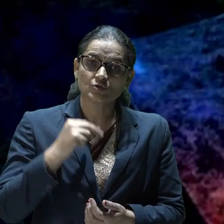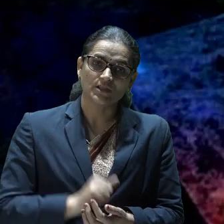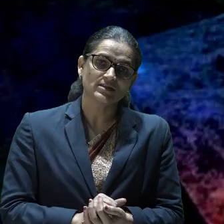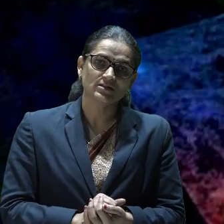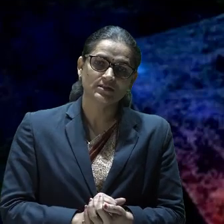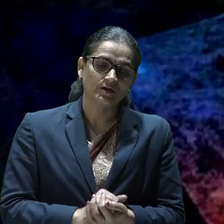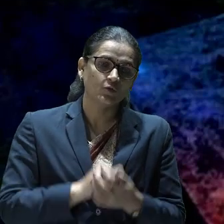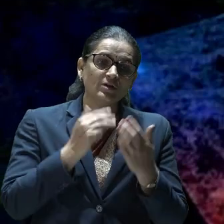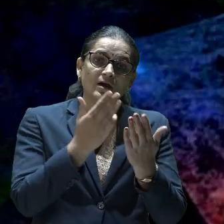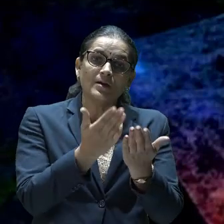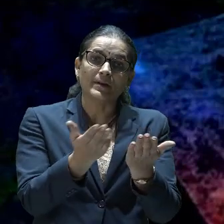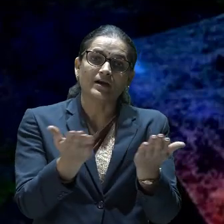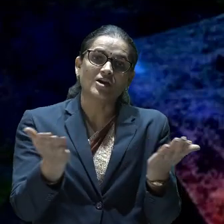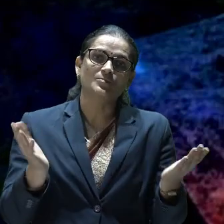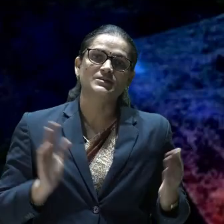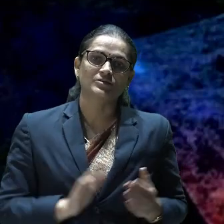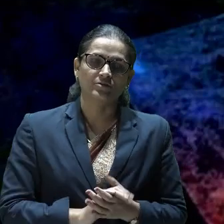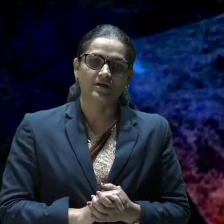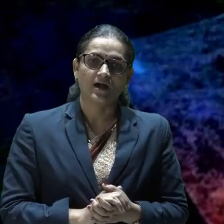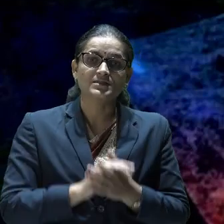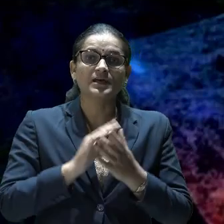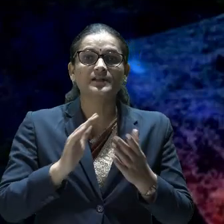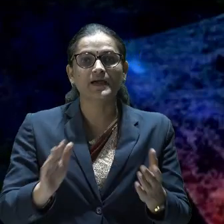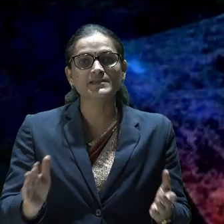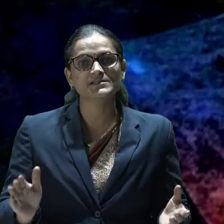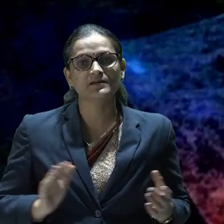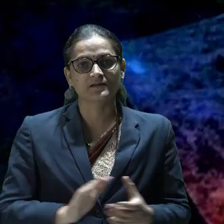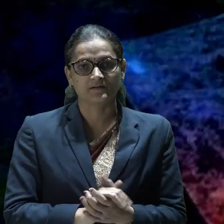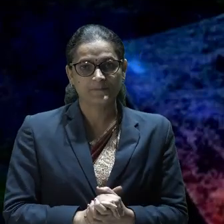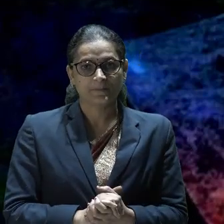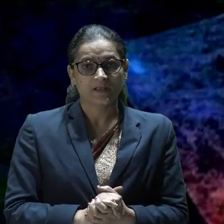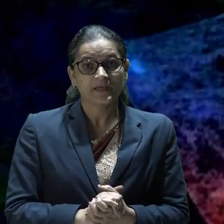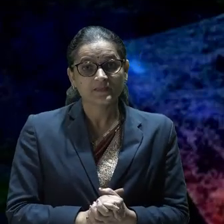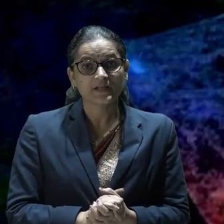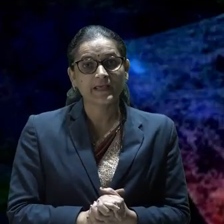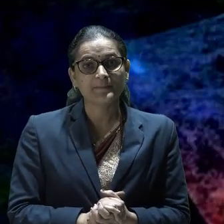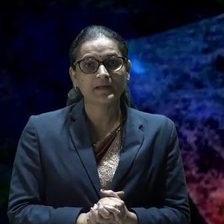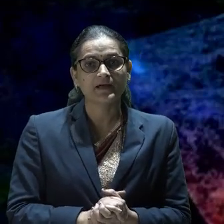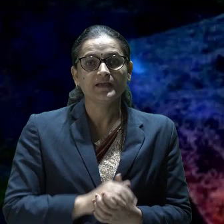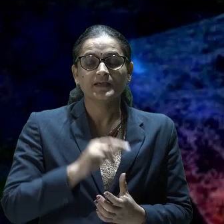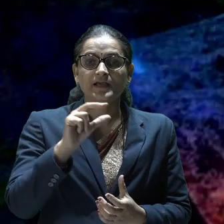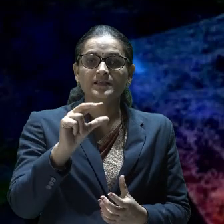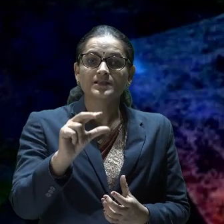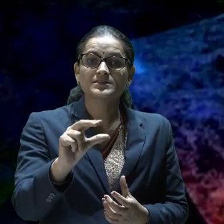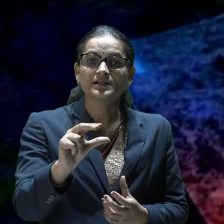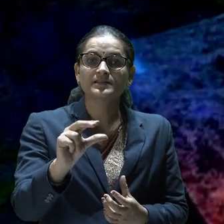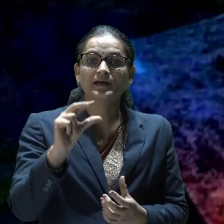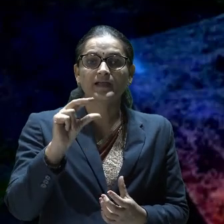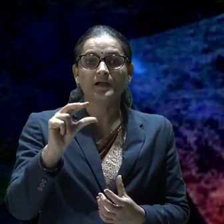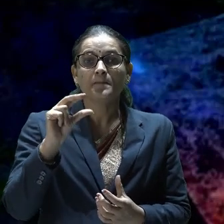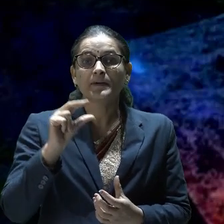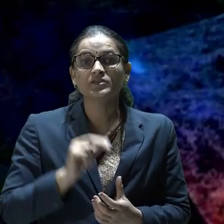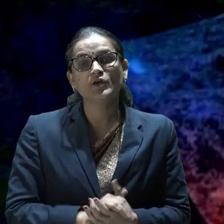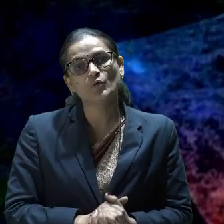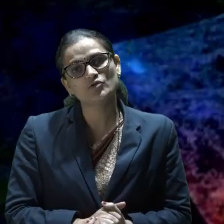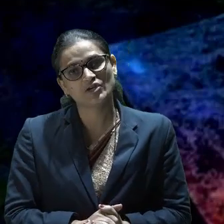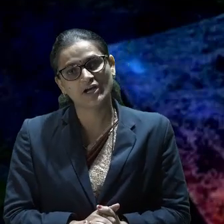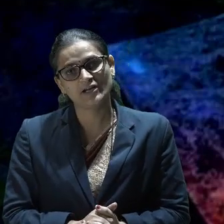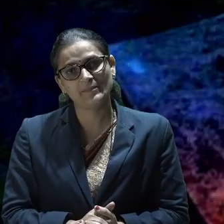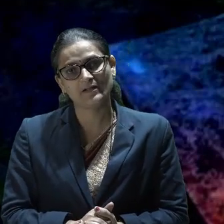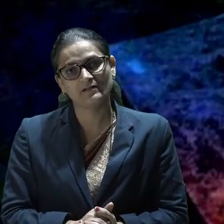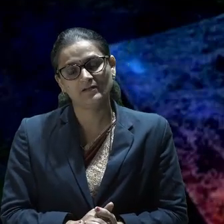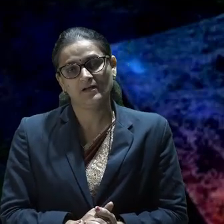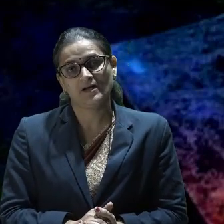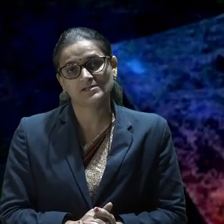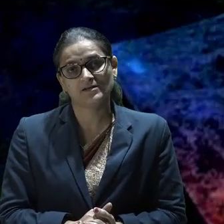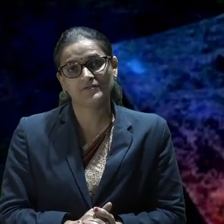की स्वतः जळत राहून प्रकाश पसरवणं, अंधार नाहीसा करणं, हे तर हे मला या जळणाऱ्या पंक्तीकडून